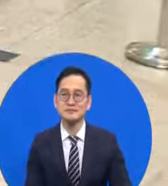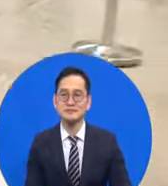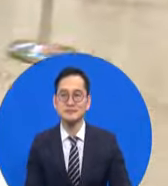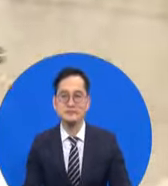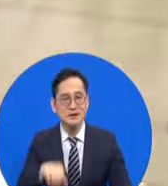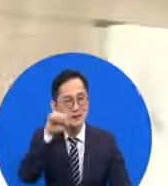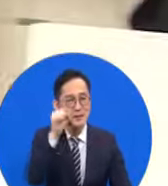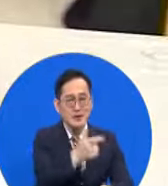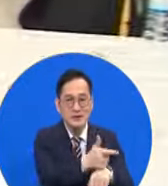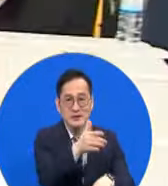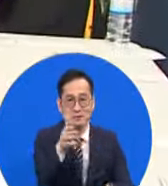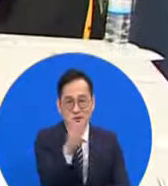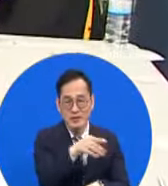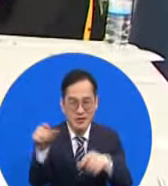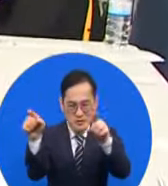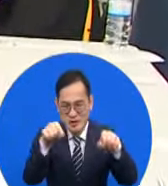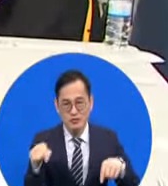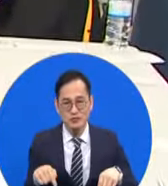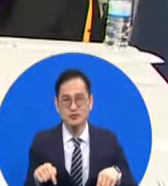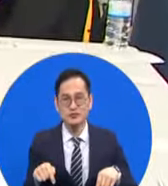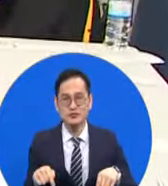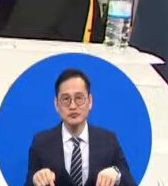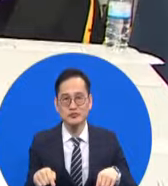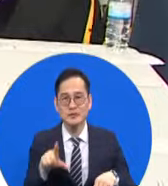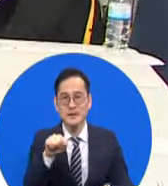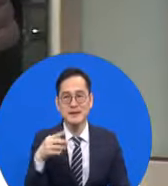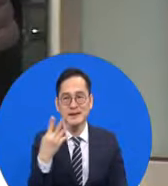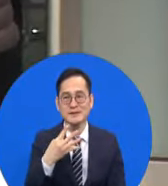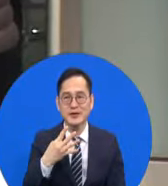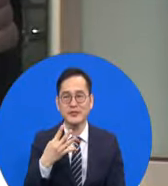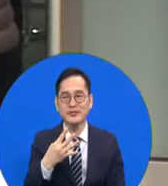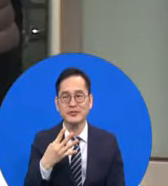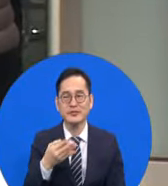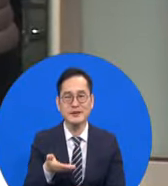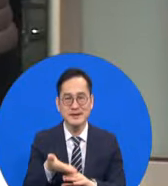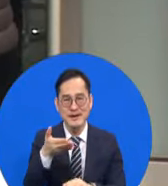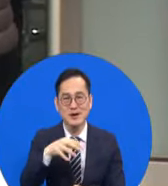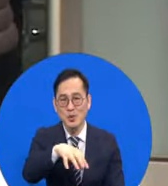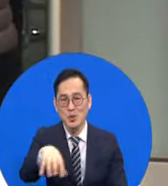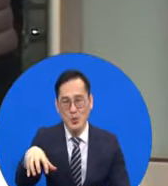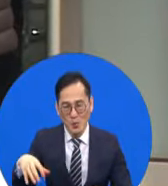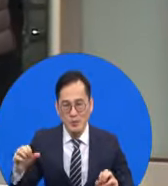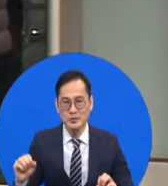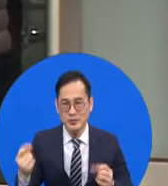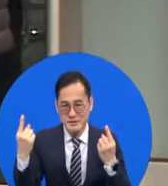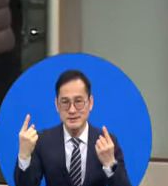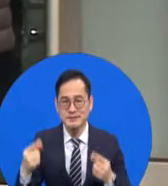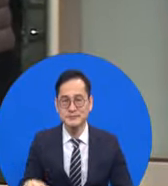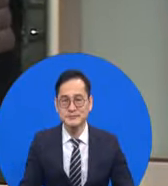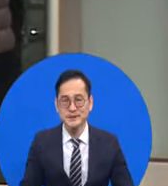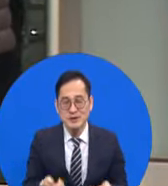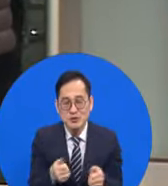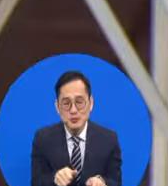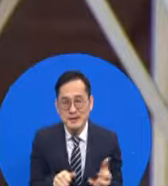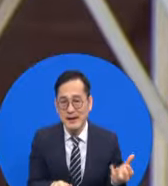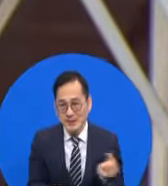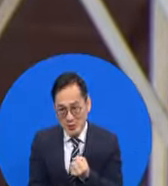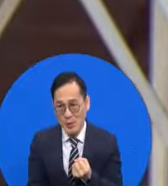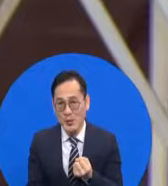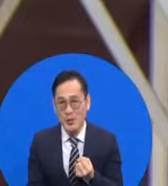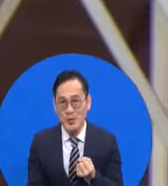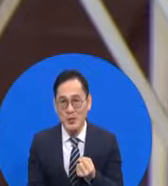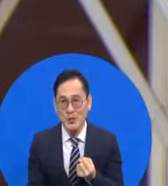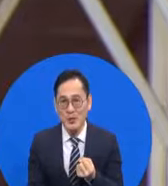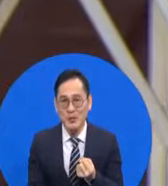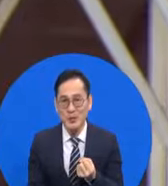오전 6시부터 전국 14,259곳 투표소에서 진행되고 있는데요. 신분증을 지참하고